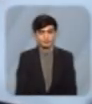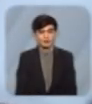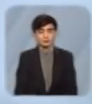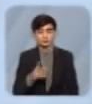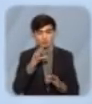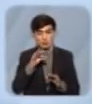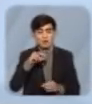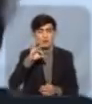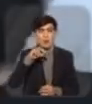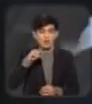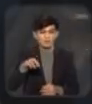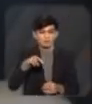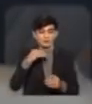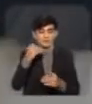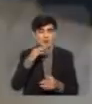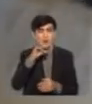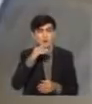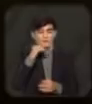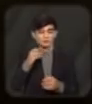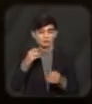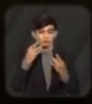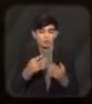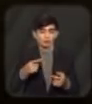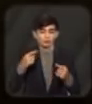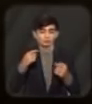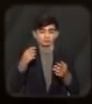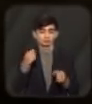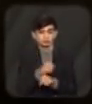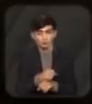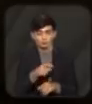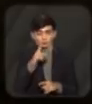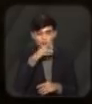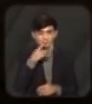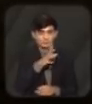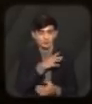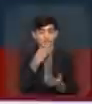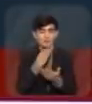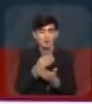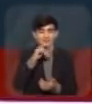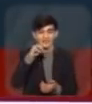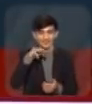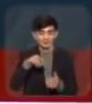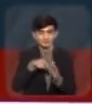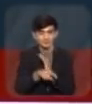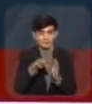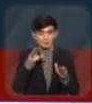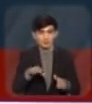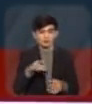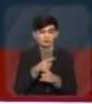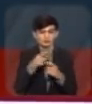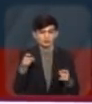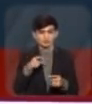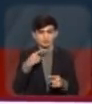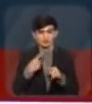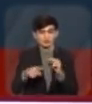Бірақ Олимп кеңсесі оңай жата салғысы келмейтінін бірден көрсетті. Өздерінің сайттарында ұлттық қауіпсіздік комитетінің ақпараты шындыққа